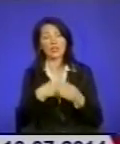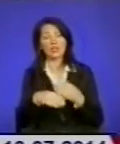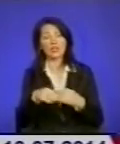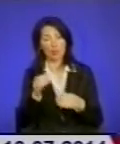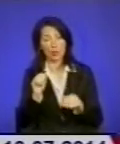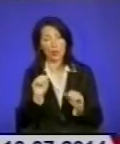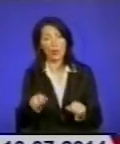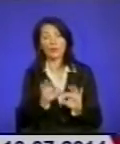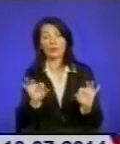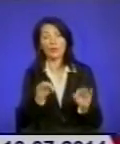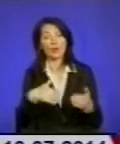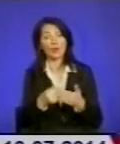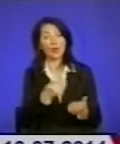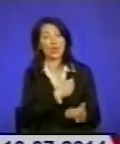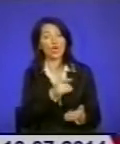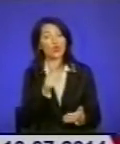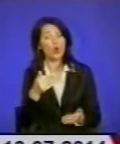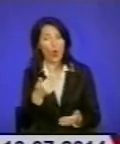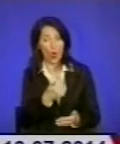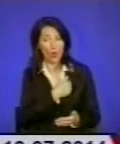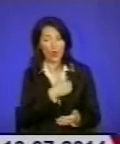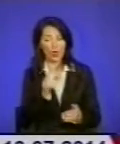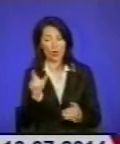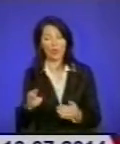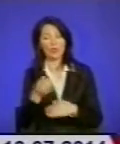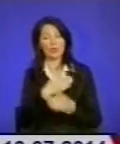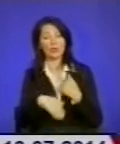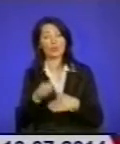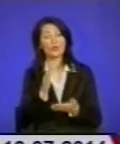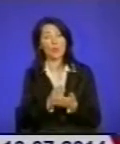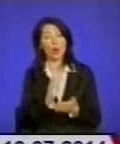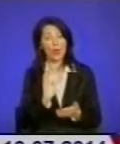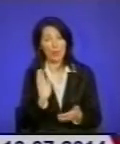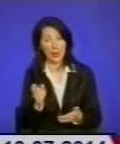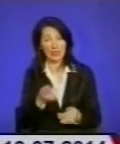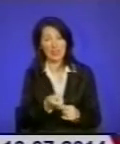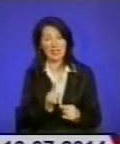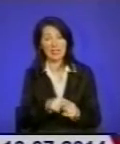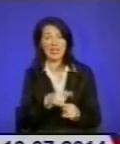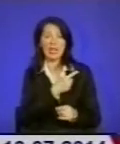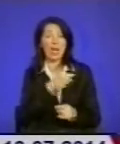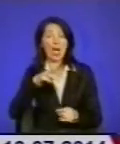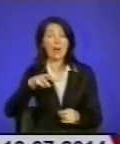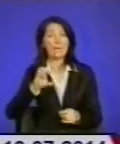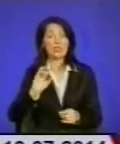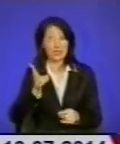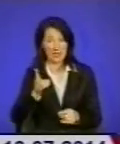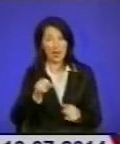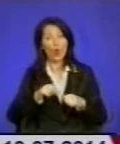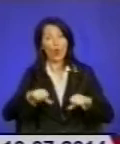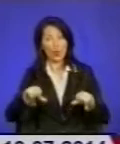свої побажання, що вона хоче. Людина з інвалідністю мала би на тій же ж медико-соціальній експертній